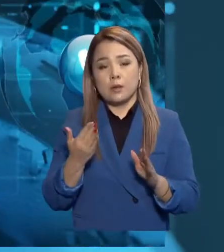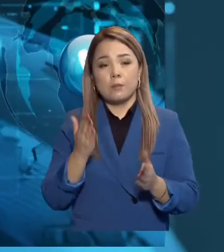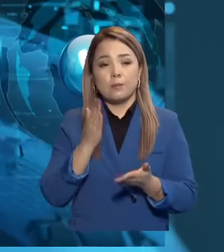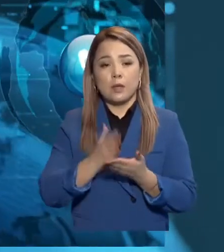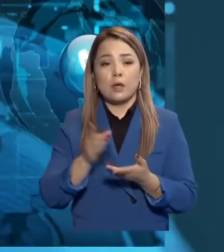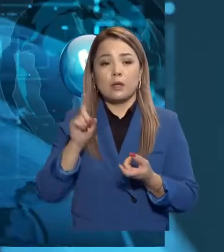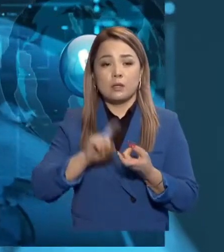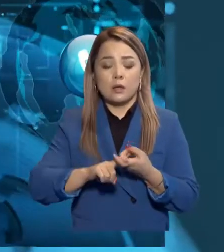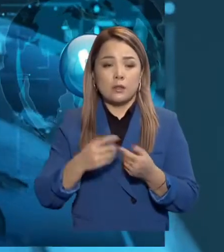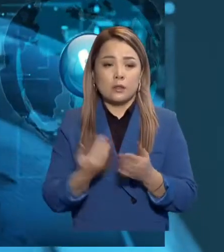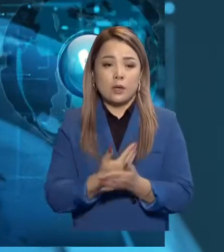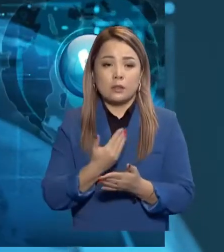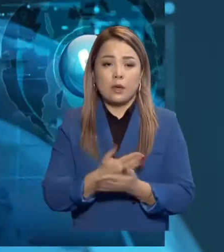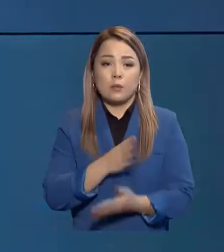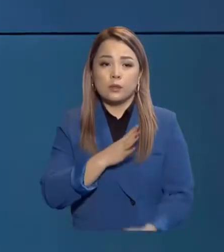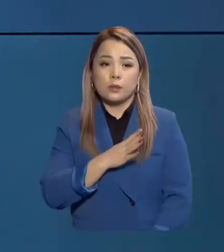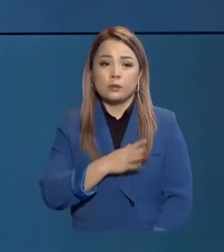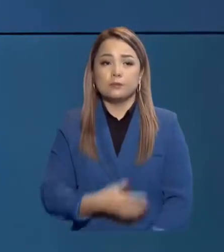Руслан Нұрланұлы.